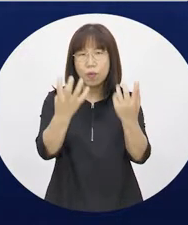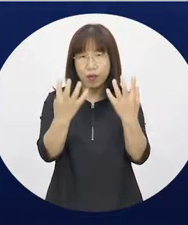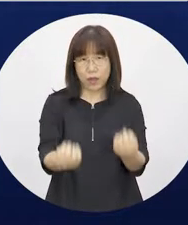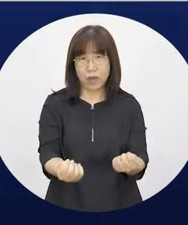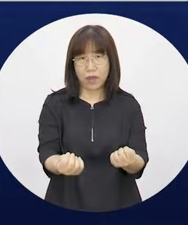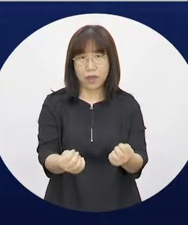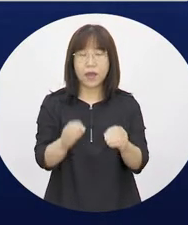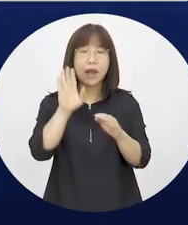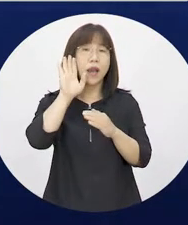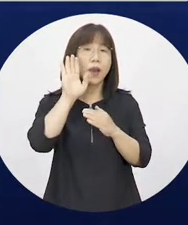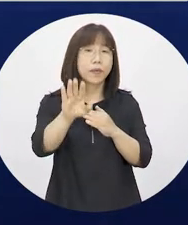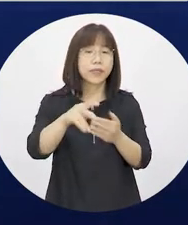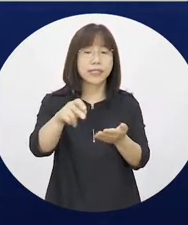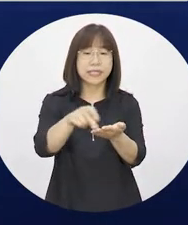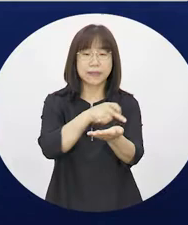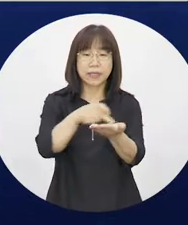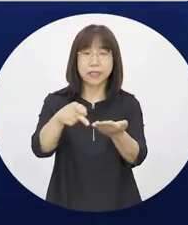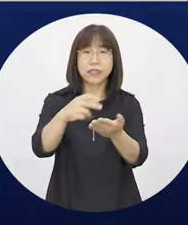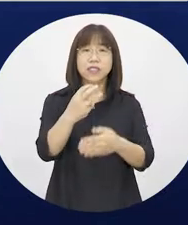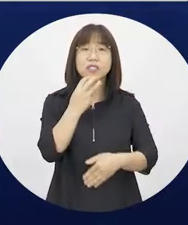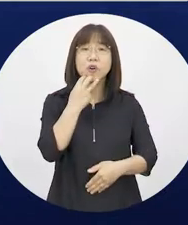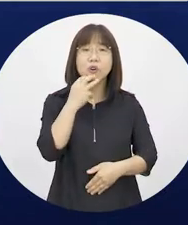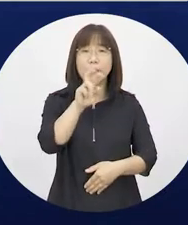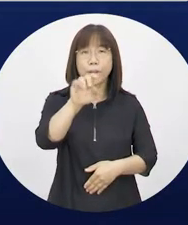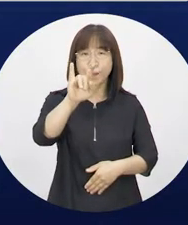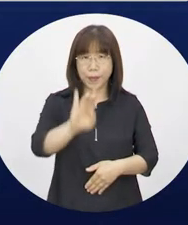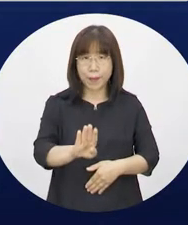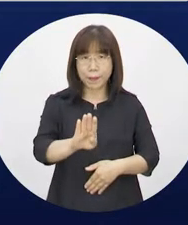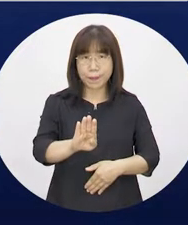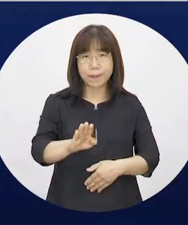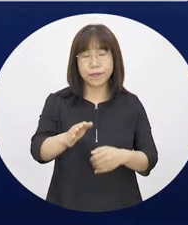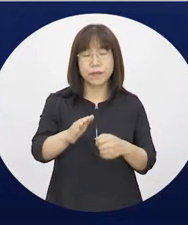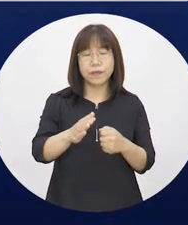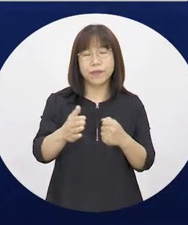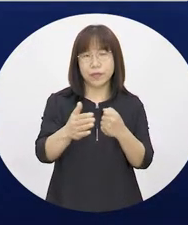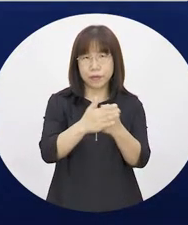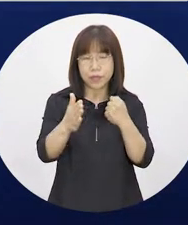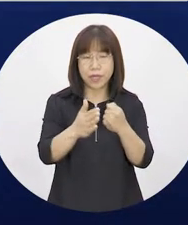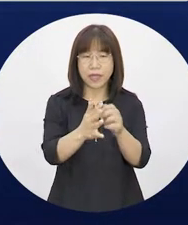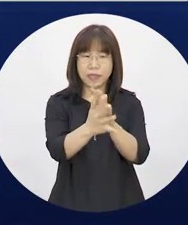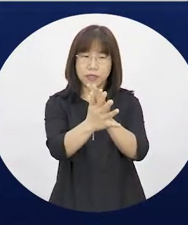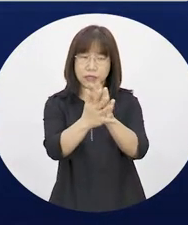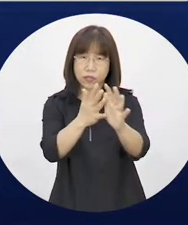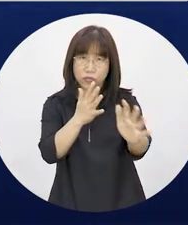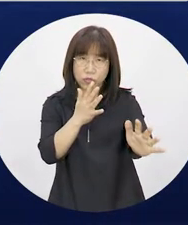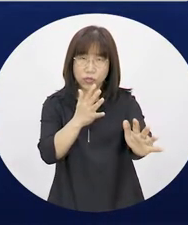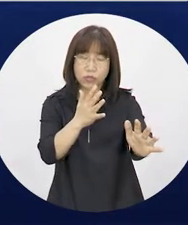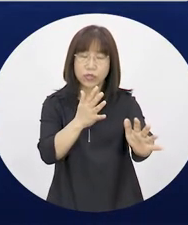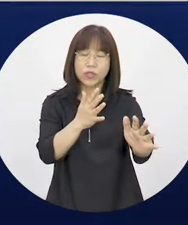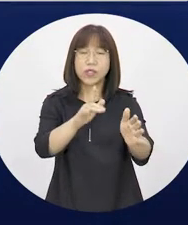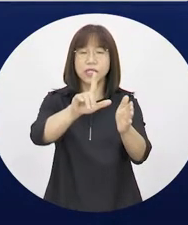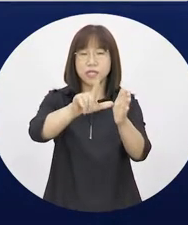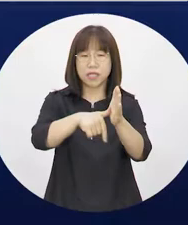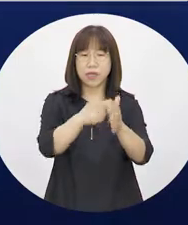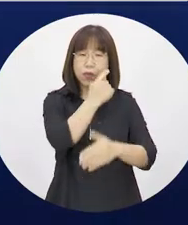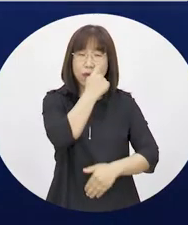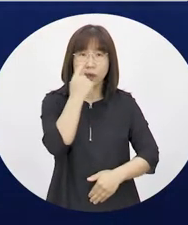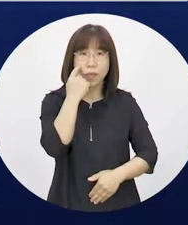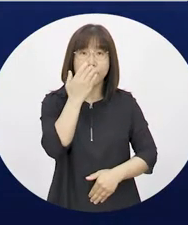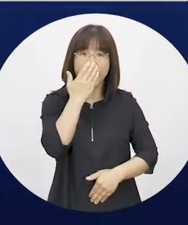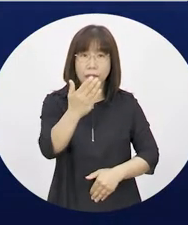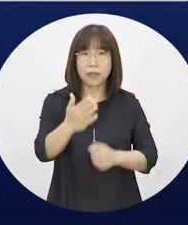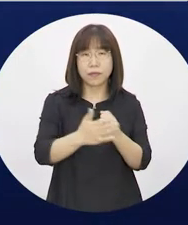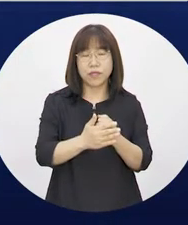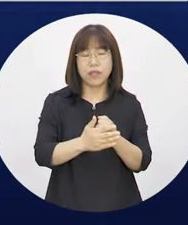있습니다. 앞으로는 스마트 서울 맵을 통해 검사 예상 대기 시간을 실시간으로 확인할 수 있어 보다 편리하게